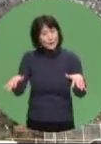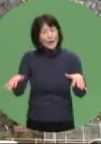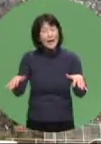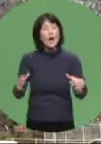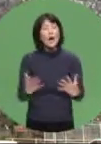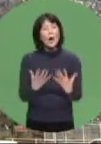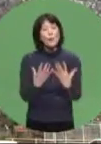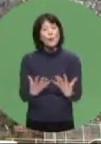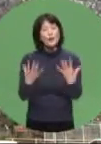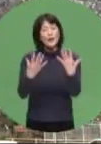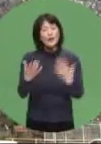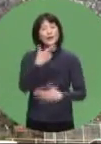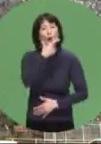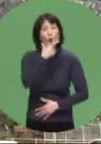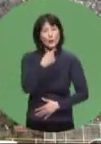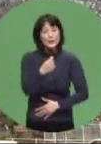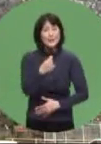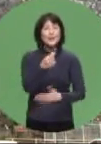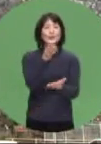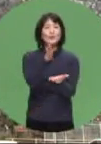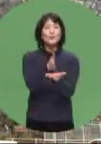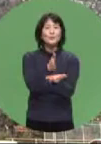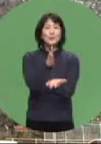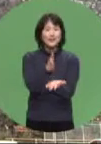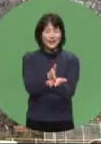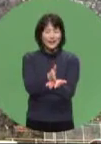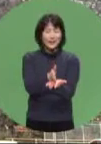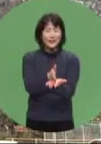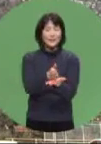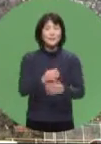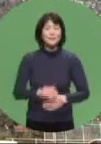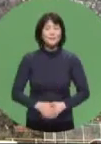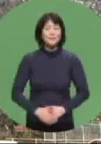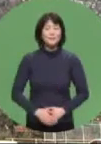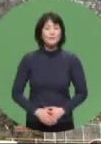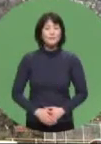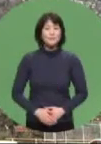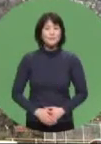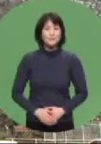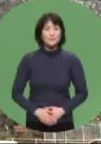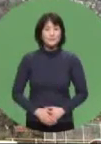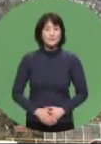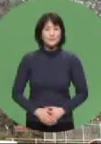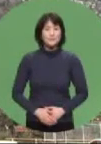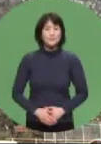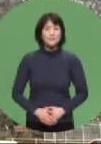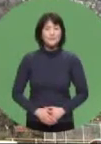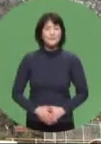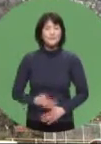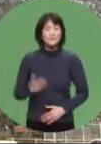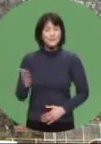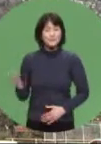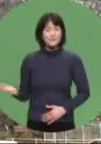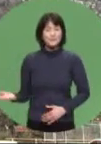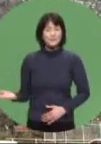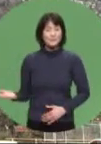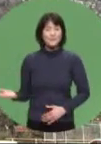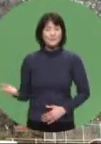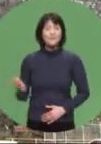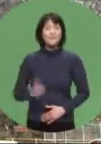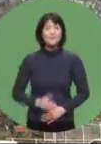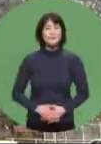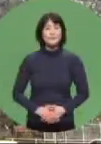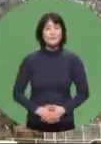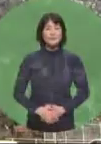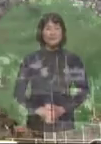の人に知ってもらい、どんどん盛り上げていきたいと話されていました。では続いての話題です。